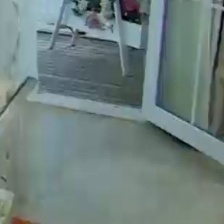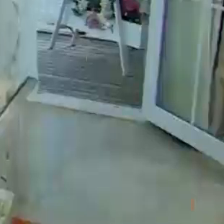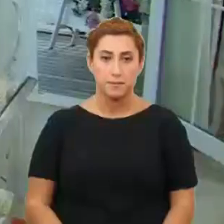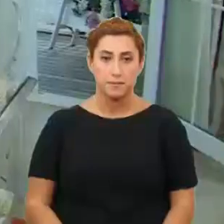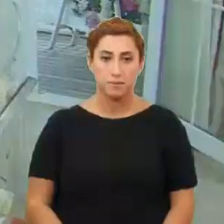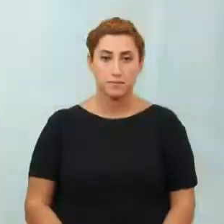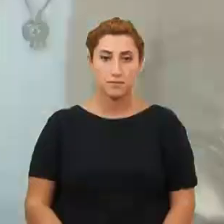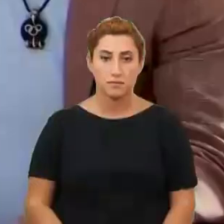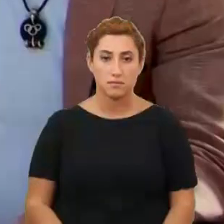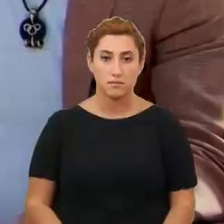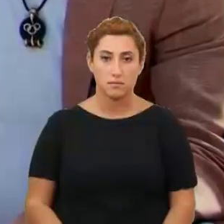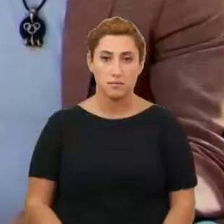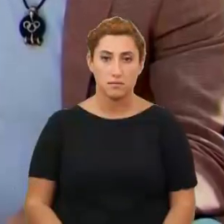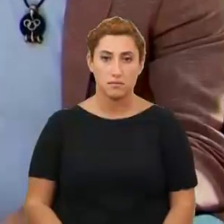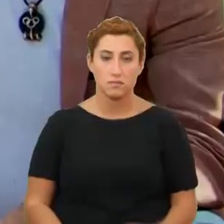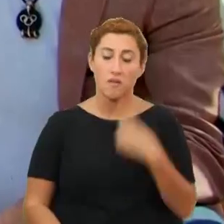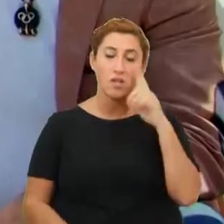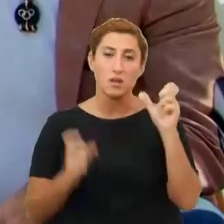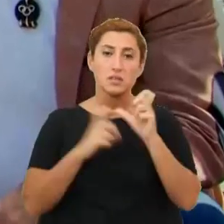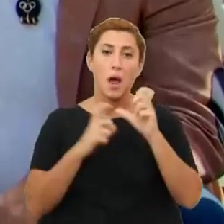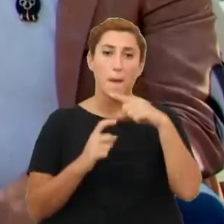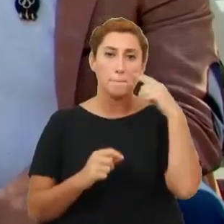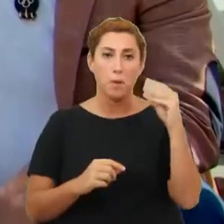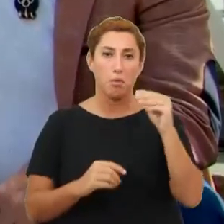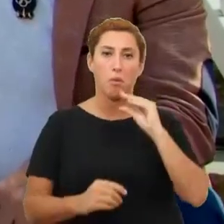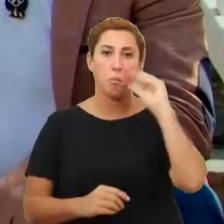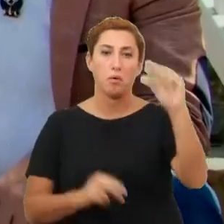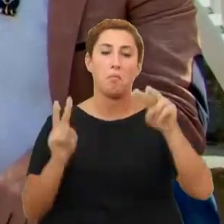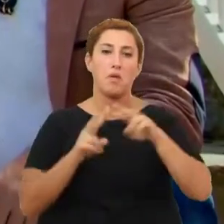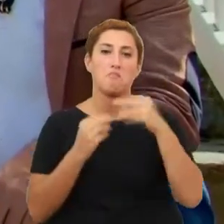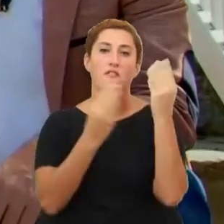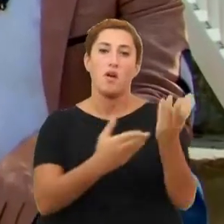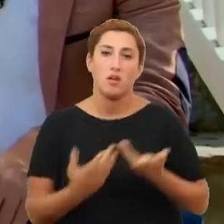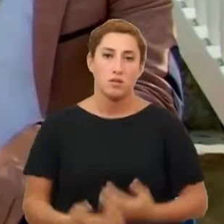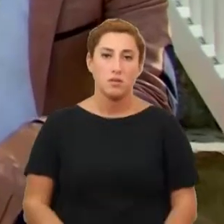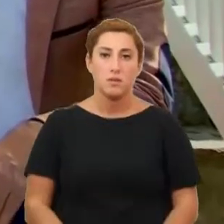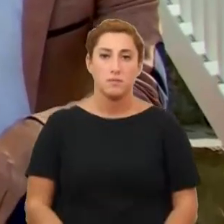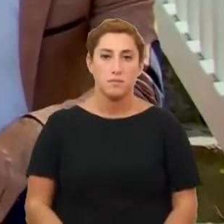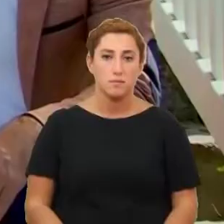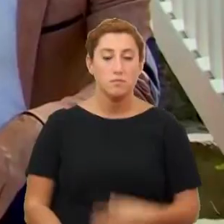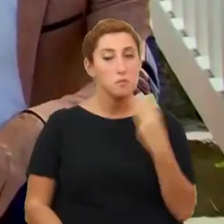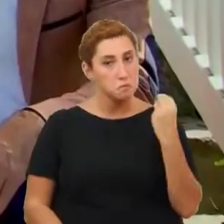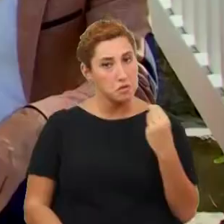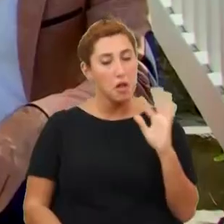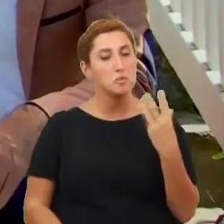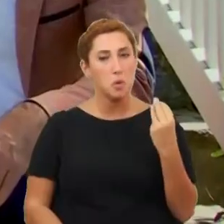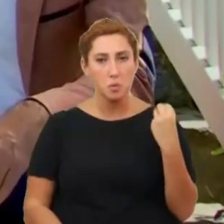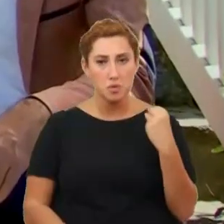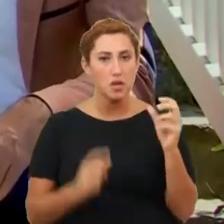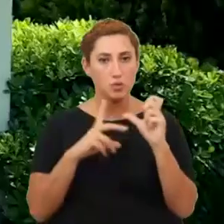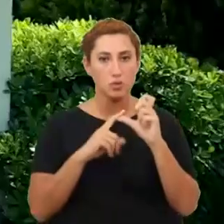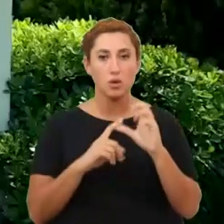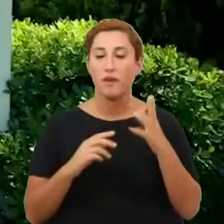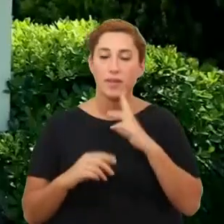Şu, ne yapıyorsun? Vallahi Zarp Bey, balyayı Meryem'e indirdin. Güzel, çok güzel